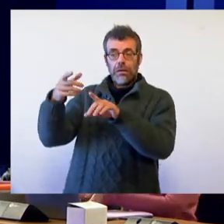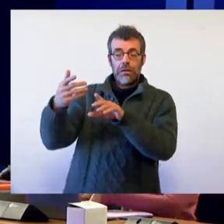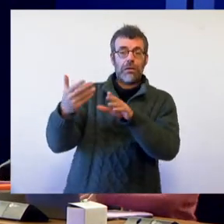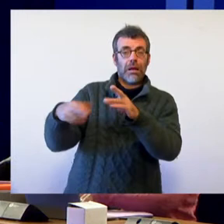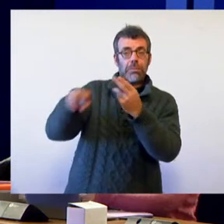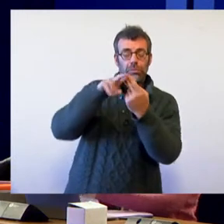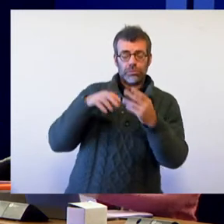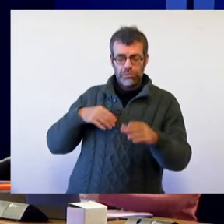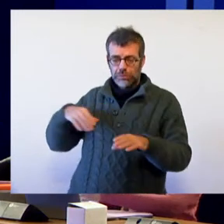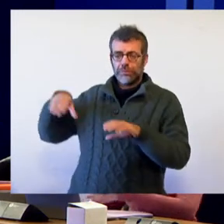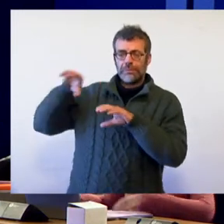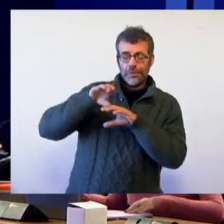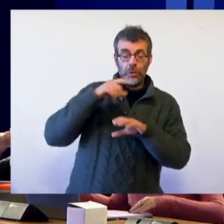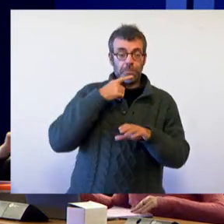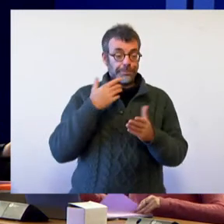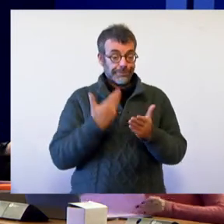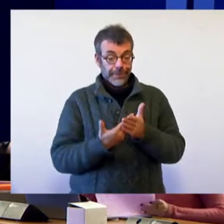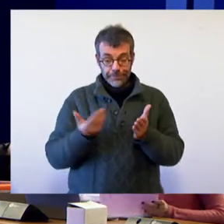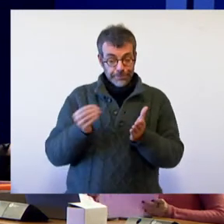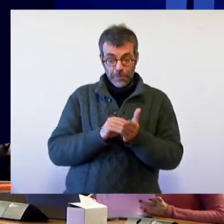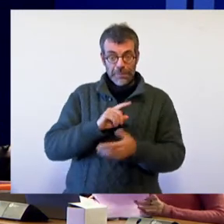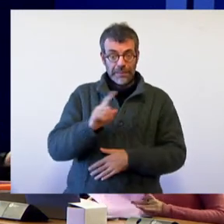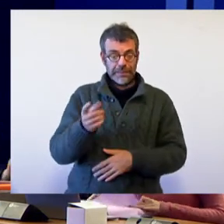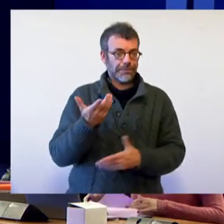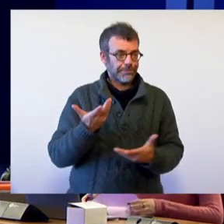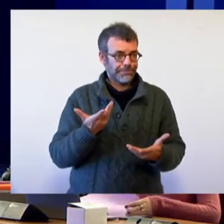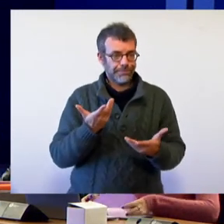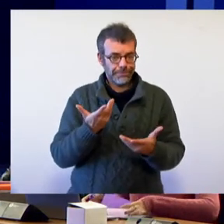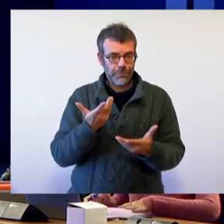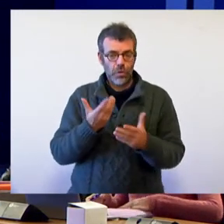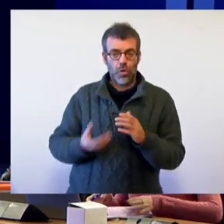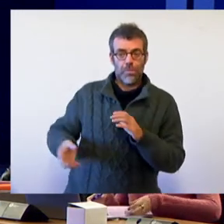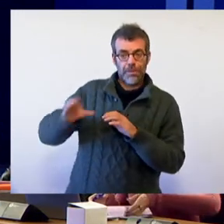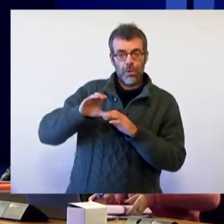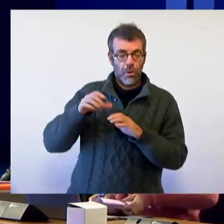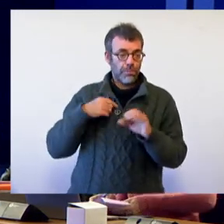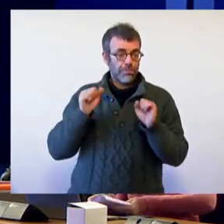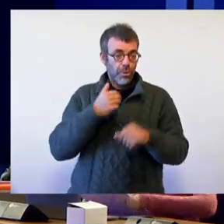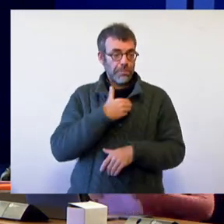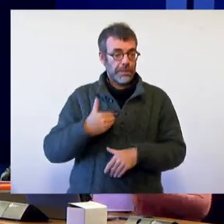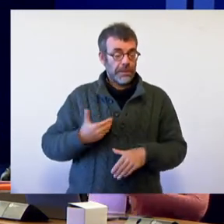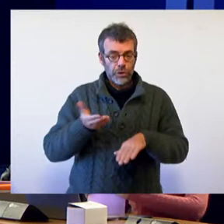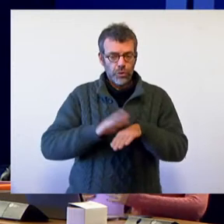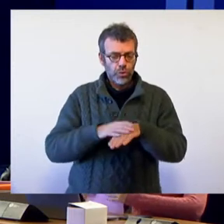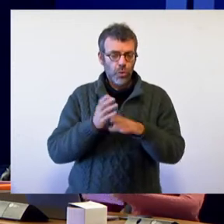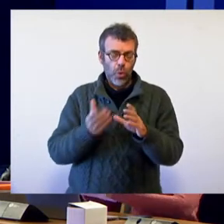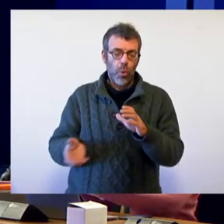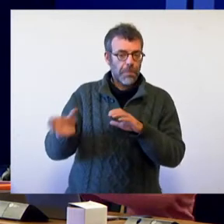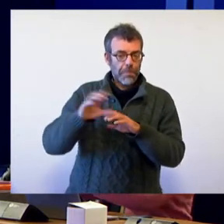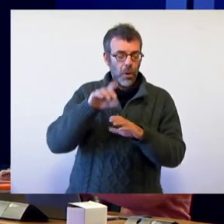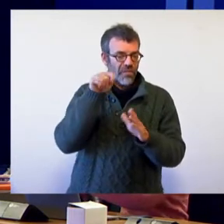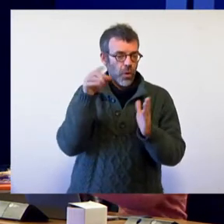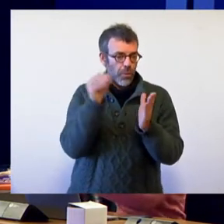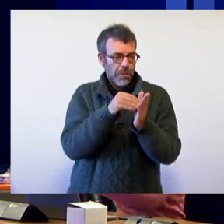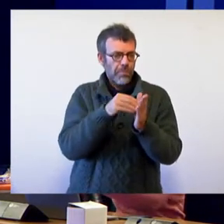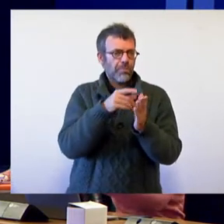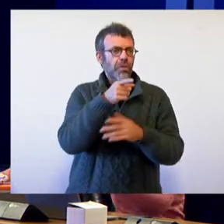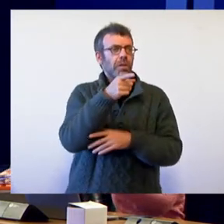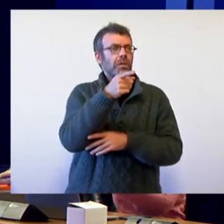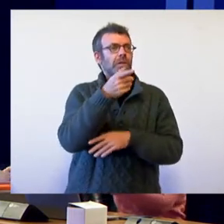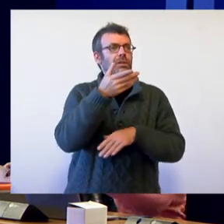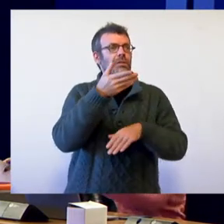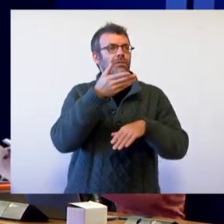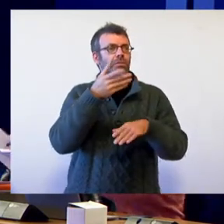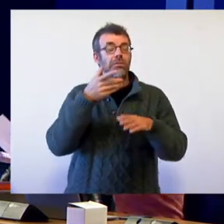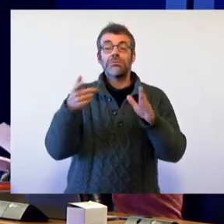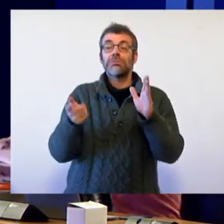à mon avis, ça n'est pas dit. Donc, il faudrait peut-être le compléter. Mais le document, c'est l'ordonnance du 7 janvier 1959 qui